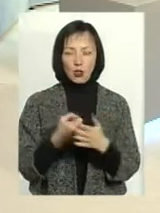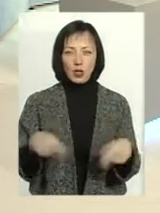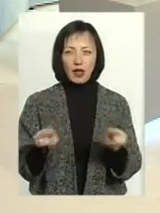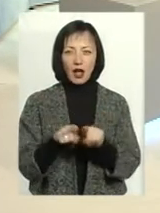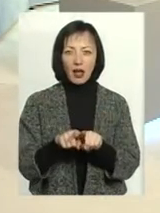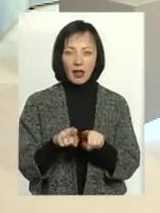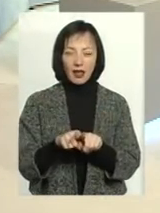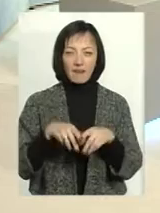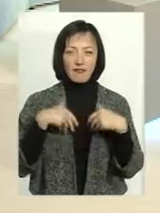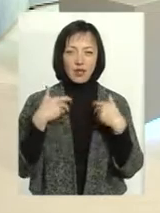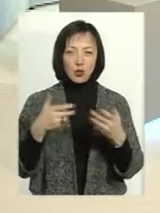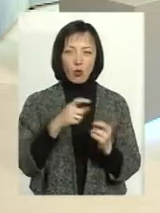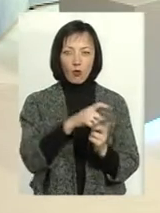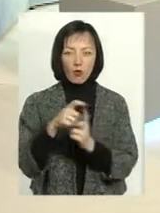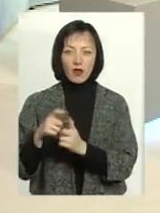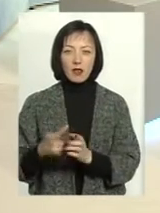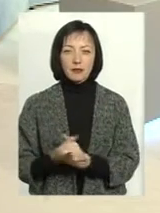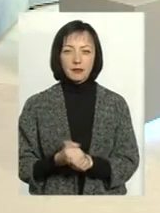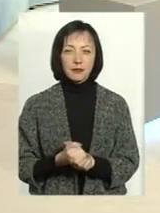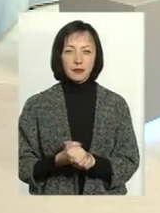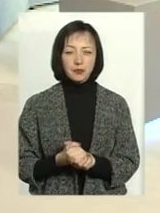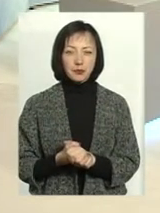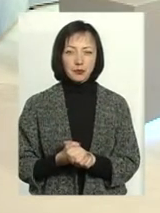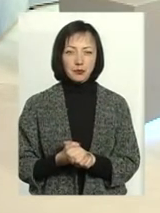таких скептичних суджень?